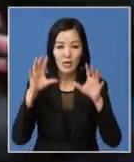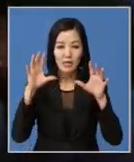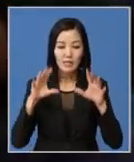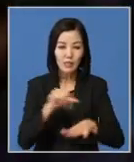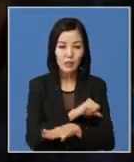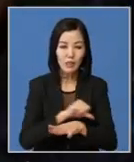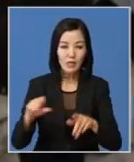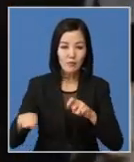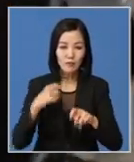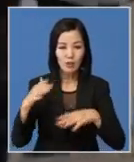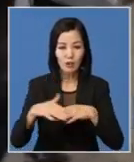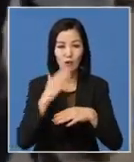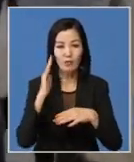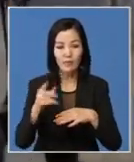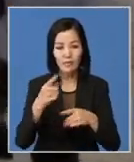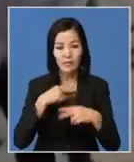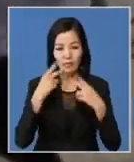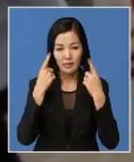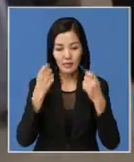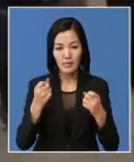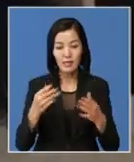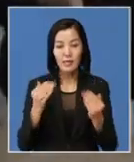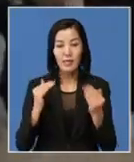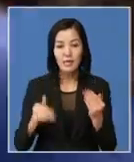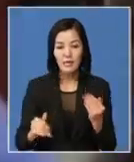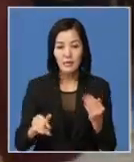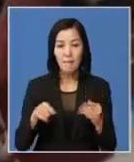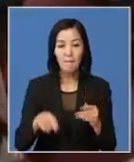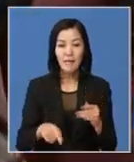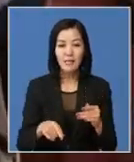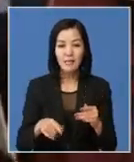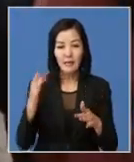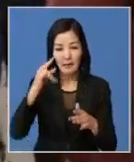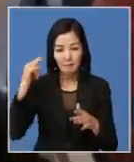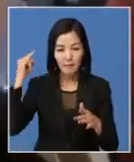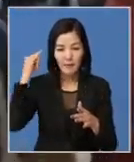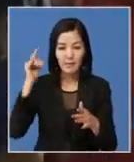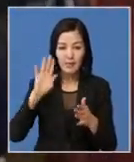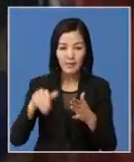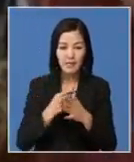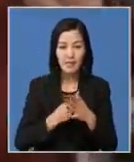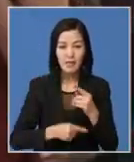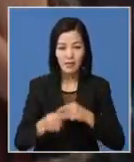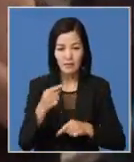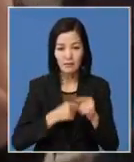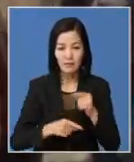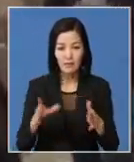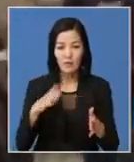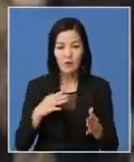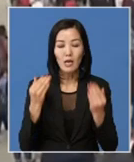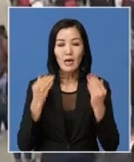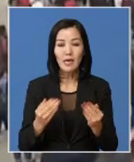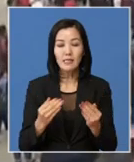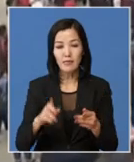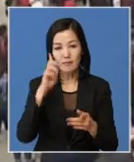бұзған үшін жауапқа тартылатынын ескерткен. Содан кейін барып, мыңнан аса мексикалық өтінішін қайтарып алып, еліне оралған. Қазір